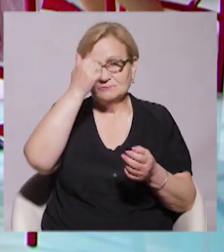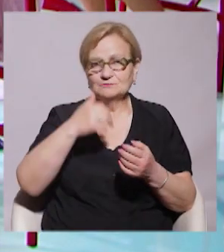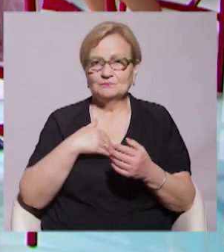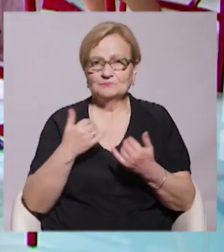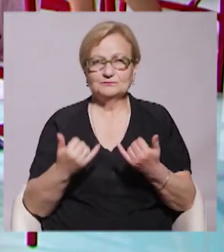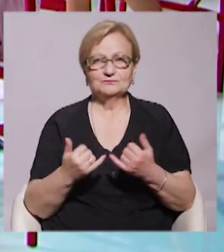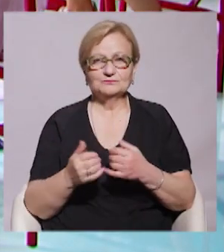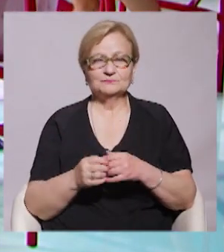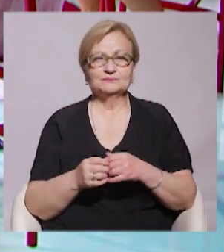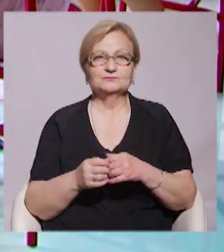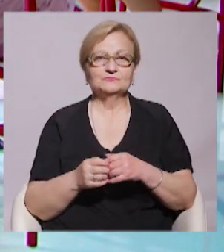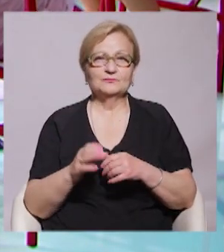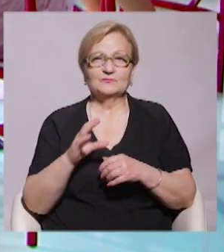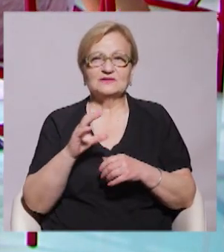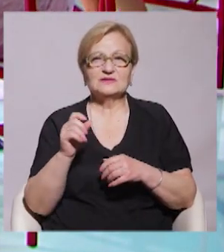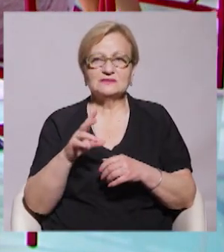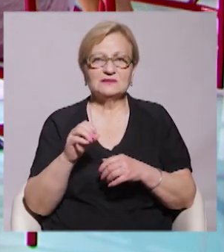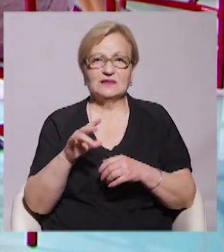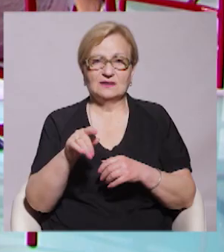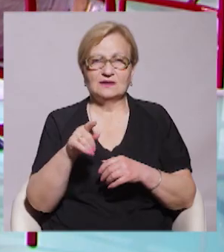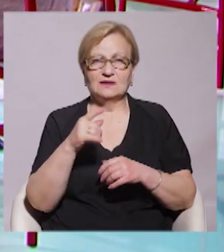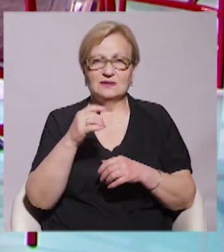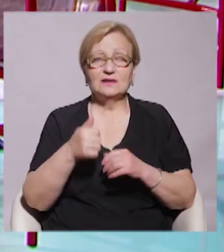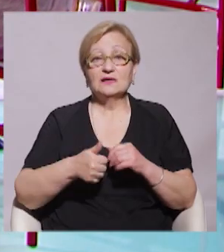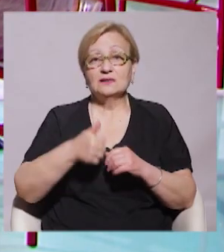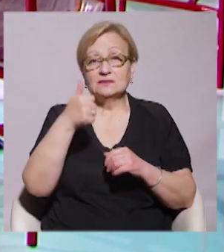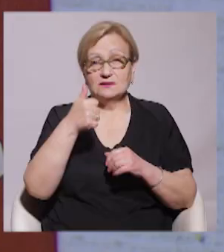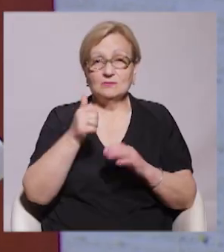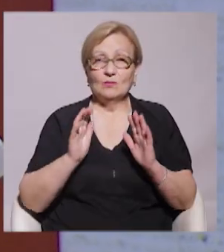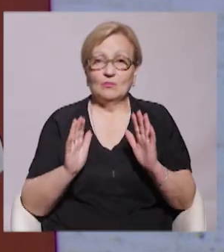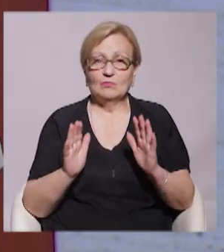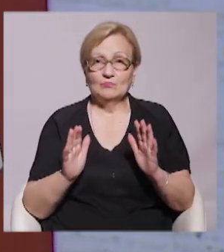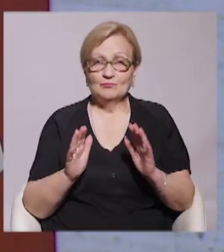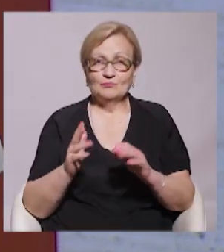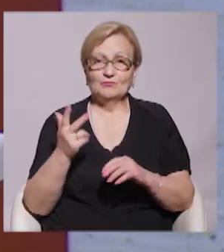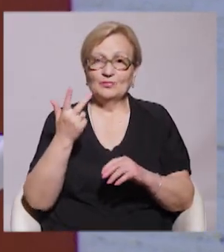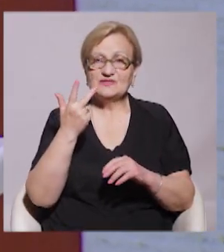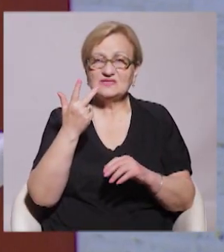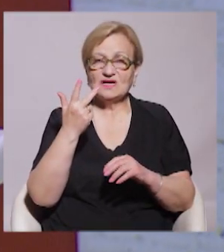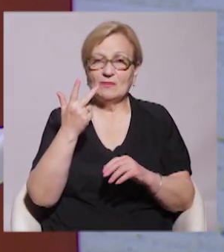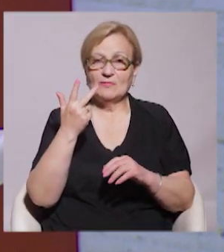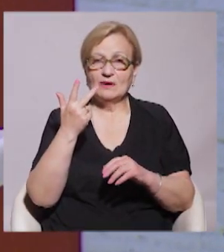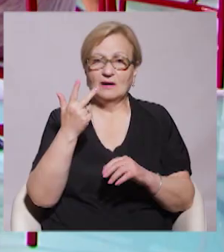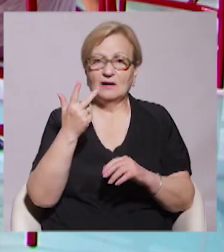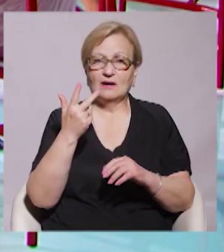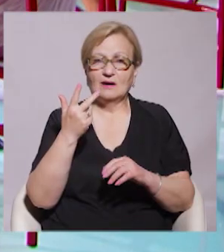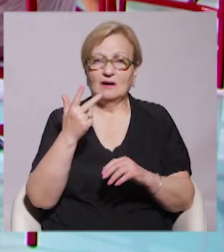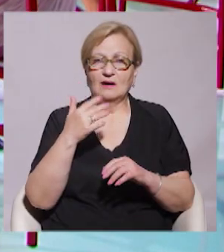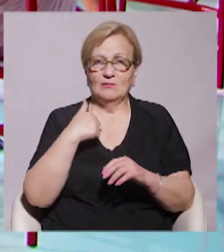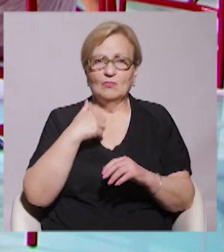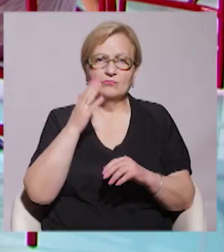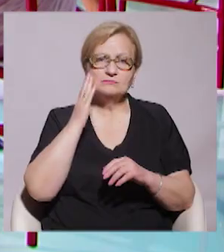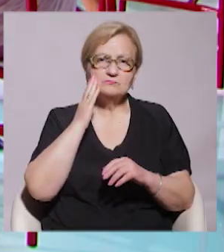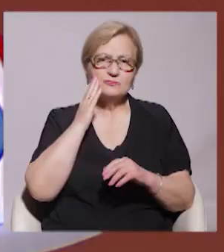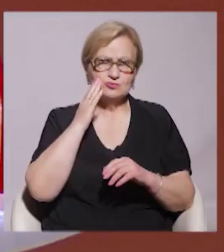ახლა ჩვენ სესილი, ავდგეთ და ჯერ მხოლოდ სამიანები გამოვწეროთ. დიახ, სალომი, გისმენთ? სწორი ვიყავი?